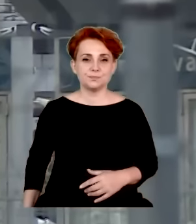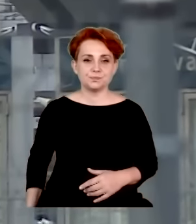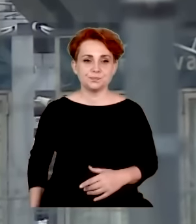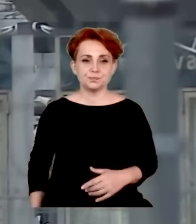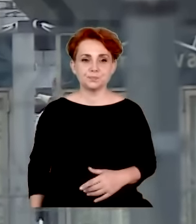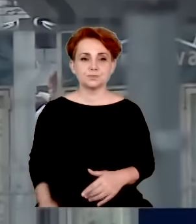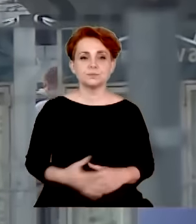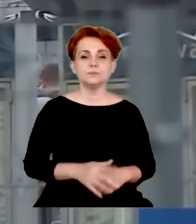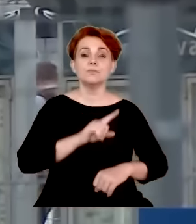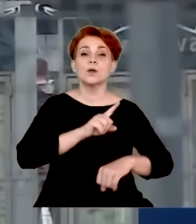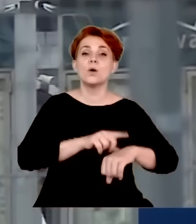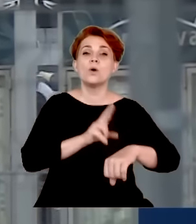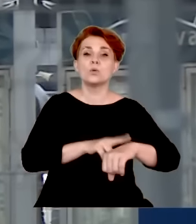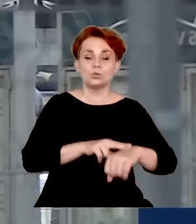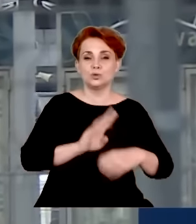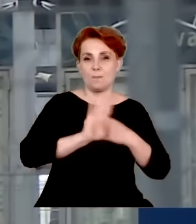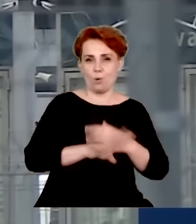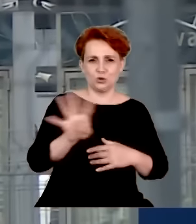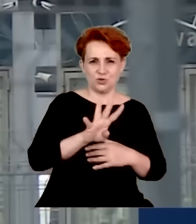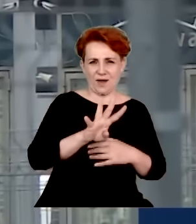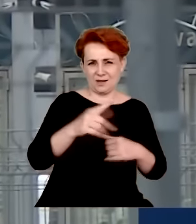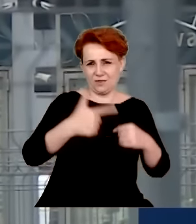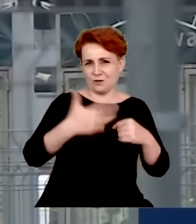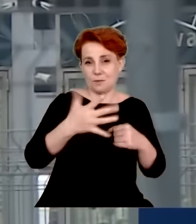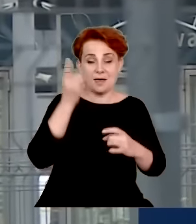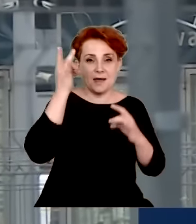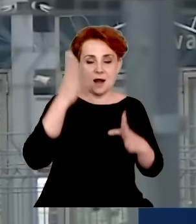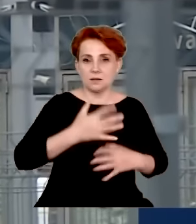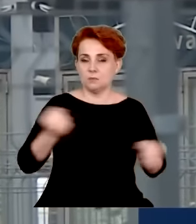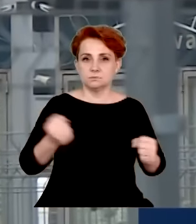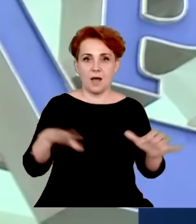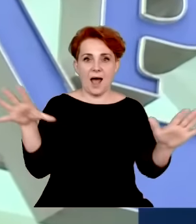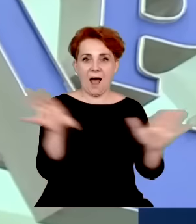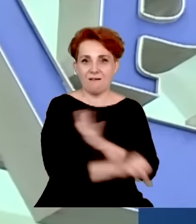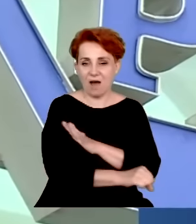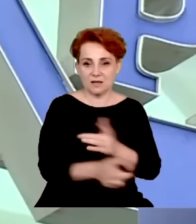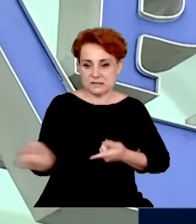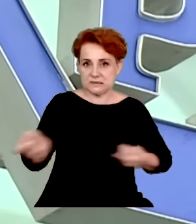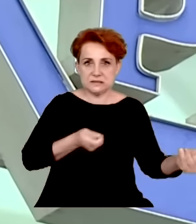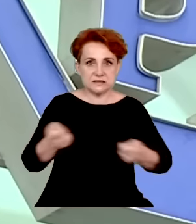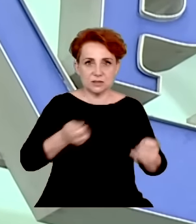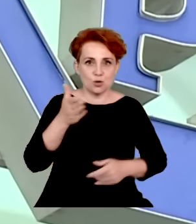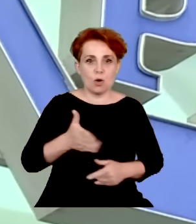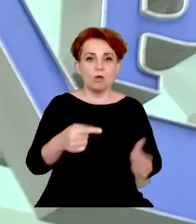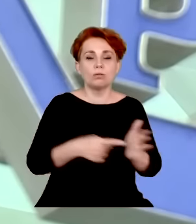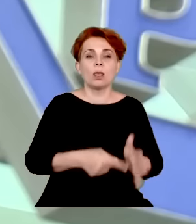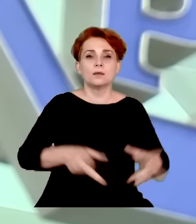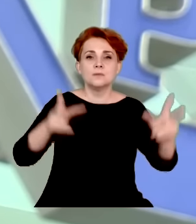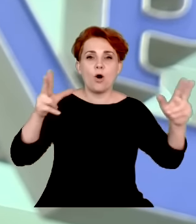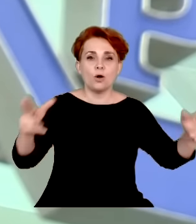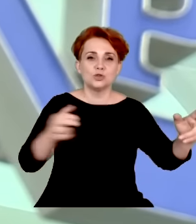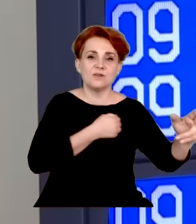O godzinie 4:25 rano wystąpiła poważna awaria urządzeń sterowania koleją w Warszawie. Konkretnie dotyczyło to odcinka na linii